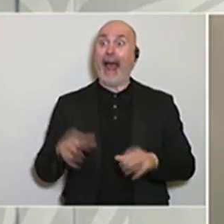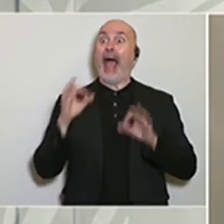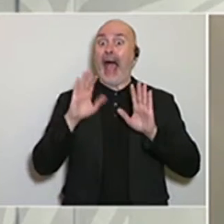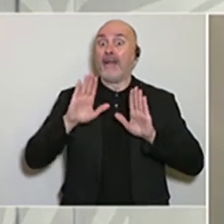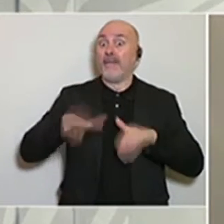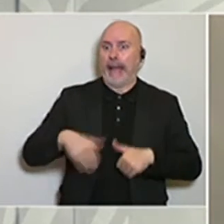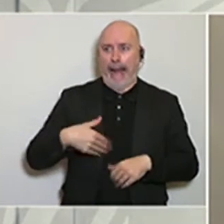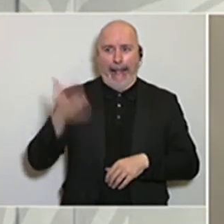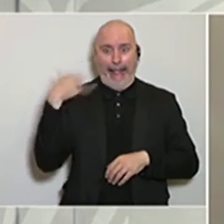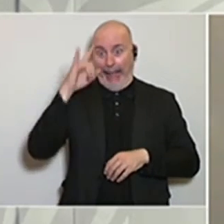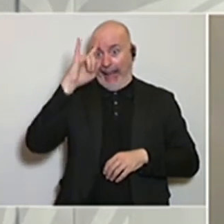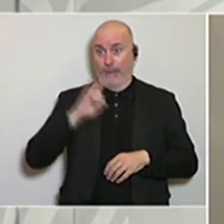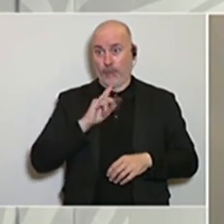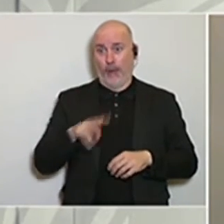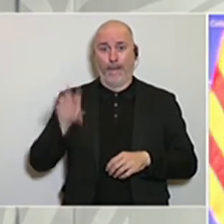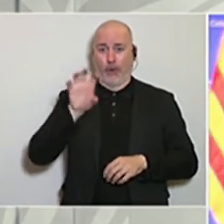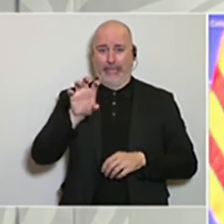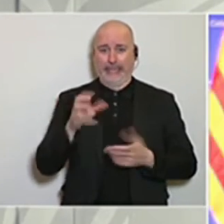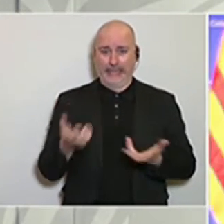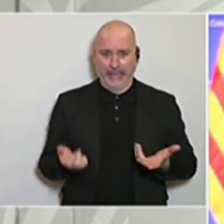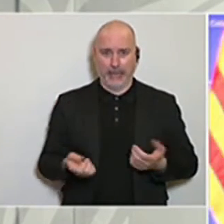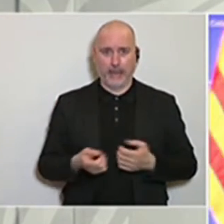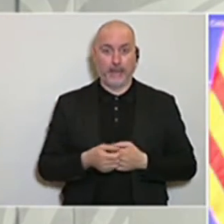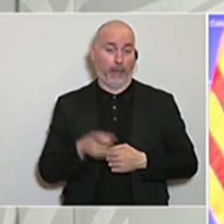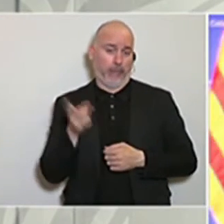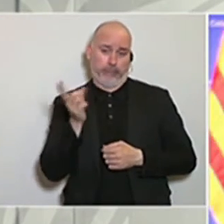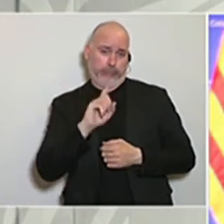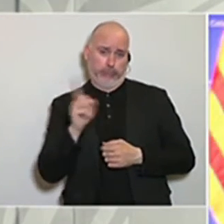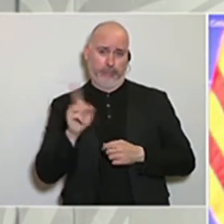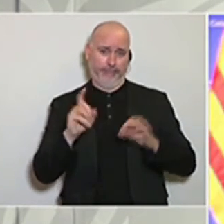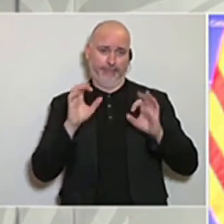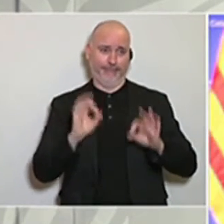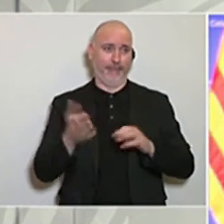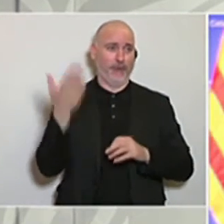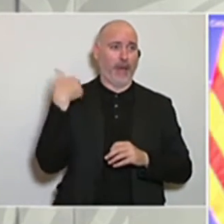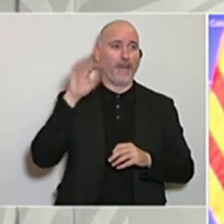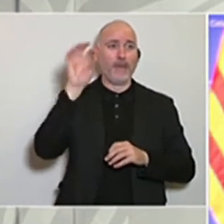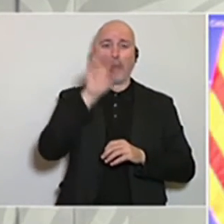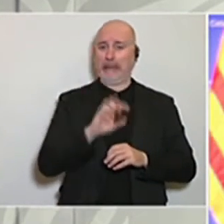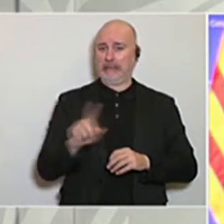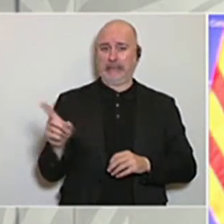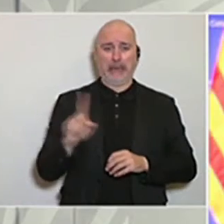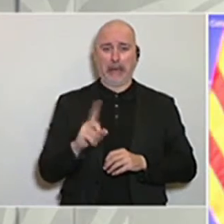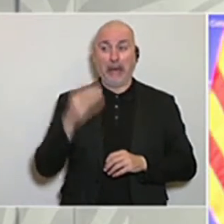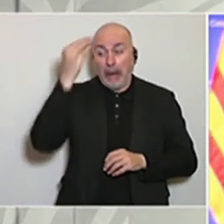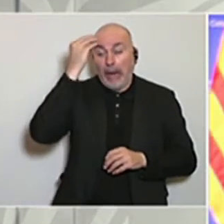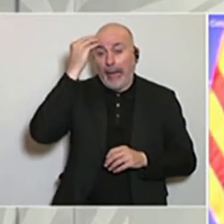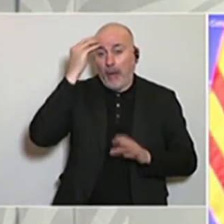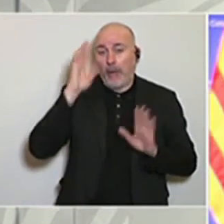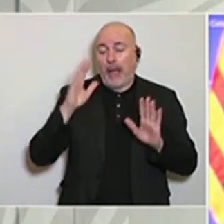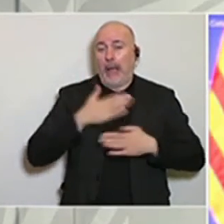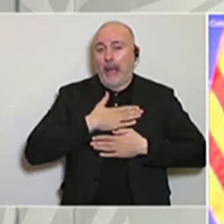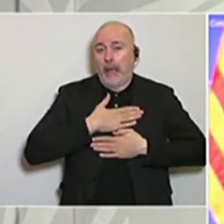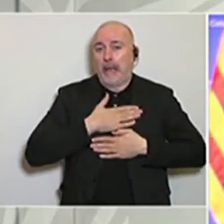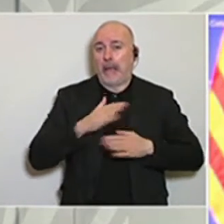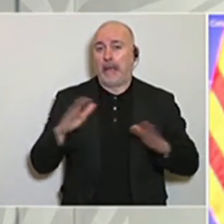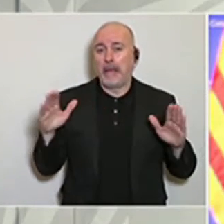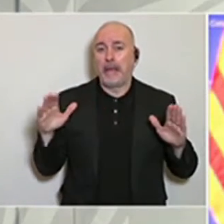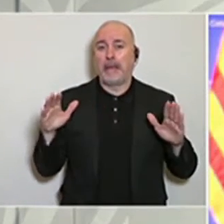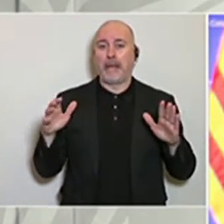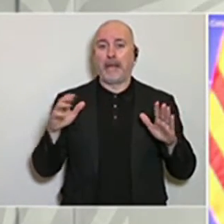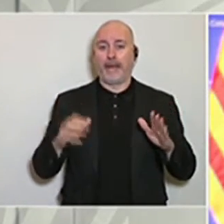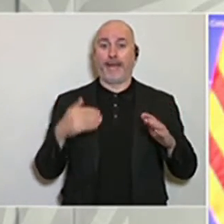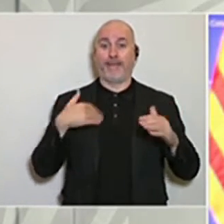gaire. Doncs no em fa l'efecte que s'hagin recuperat les antigues províncies. Nosaltres vàrem creure que en el procés